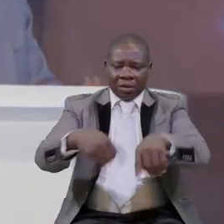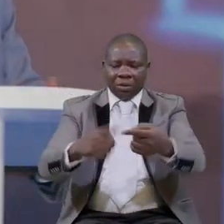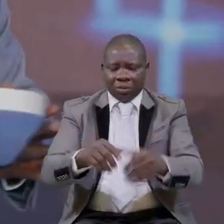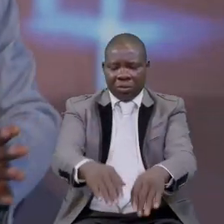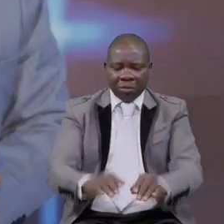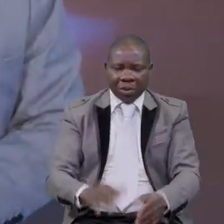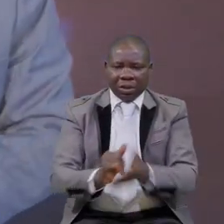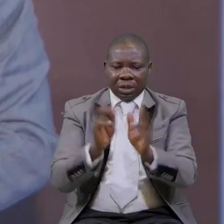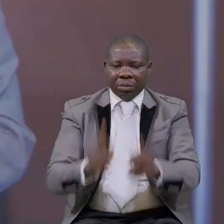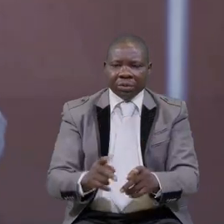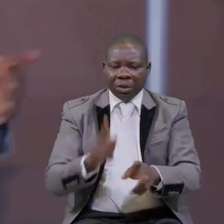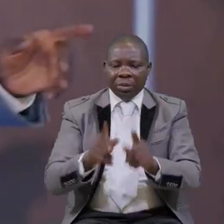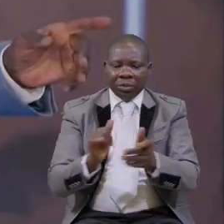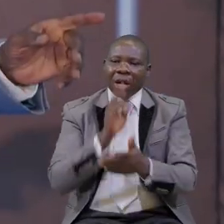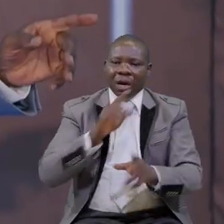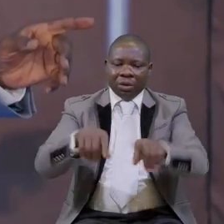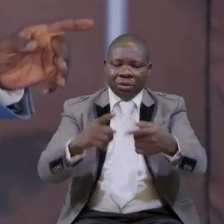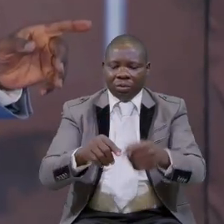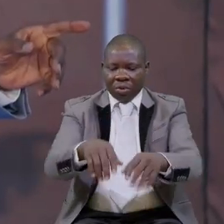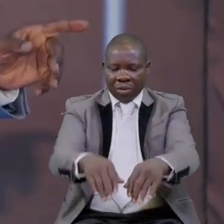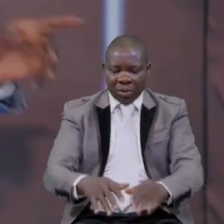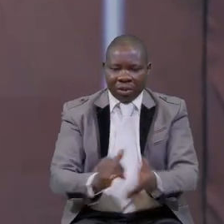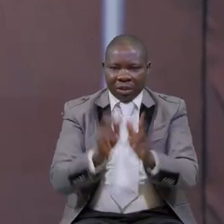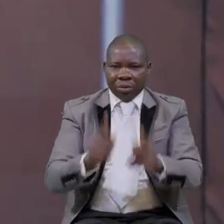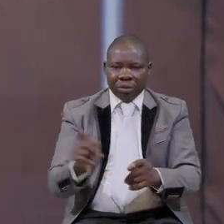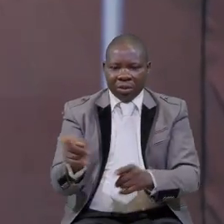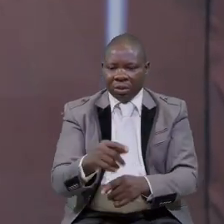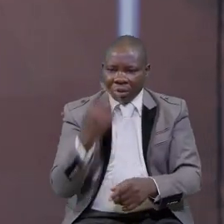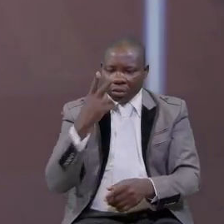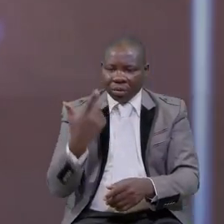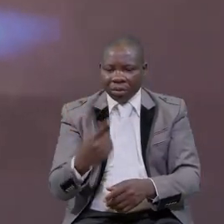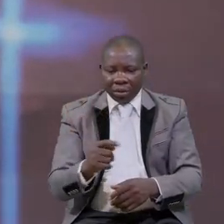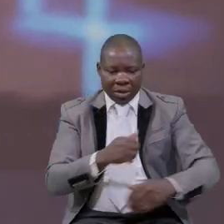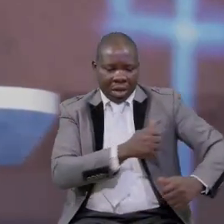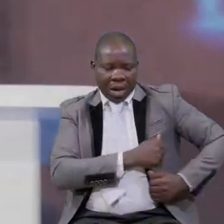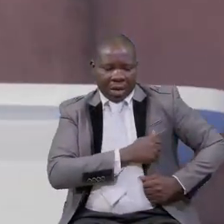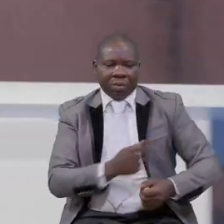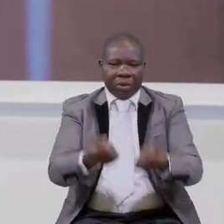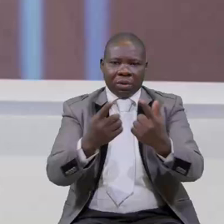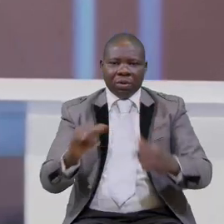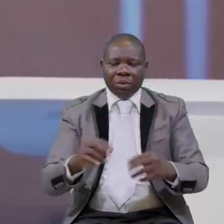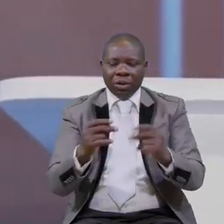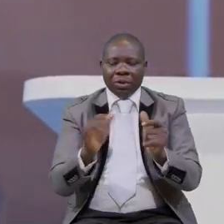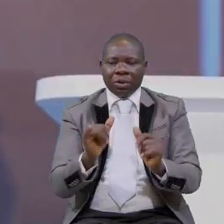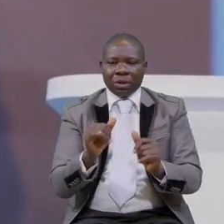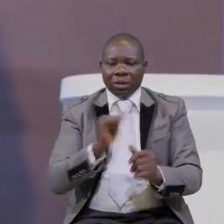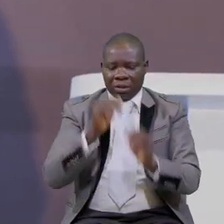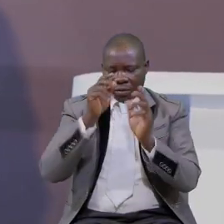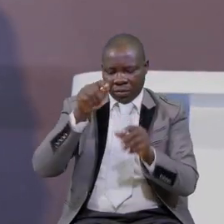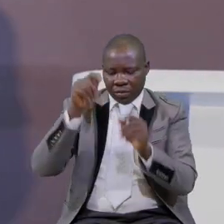Et ceux qui voulaient l'enterrer, ils ont vu une bande et rapidement, ils ont jeté le